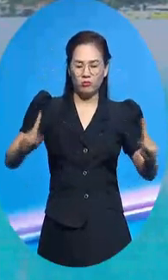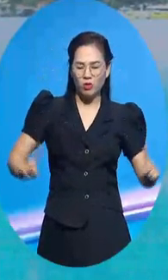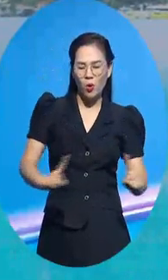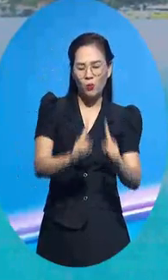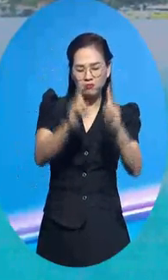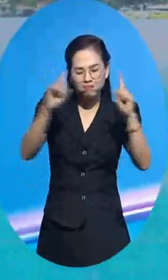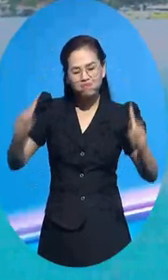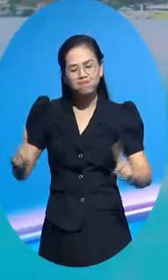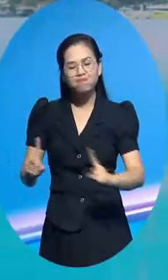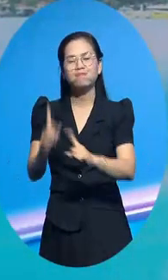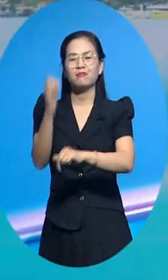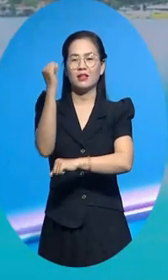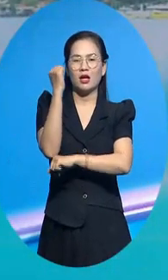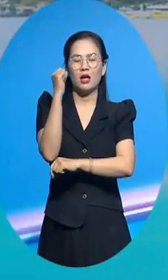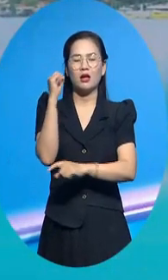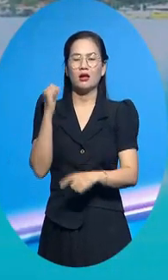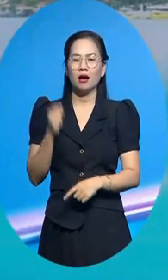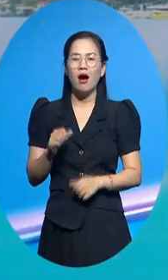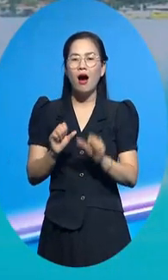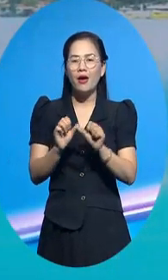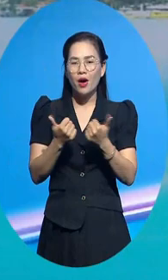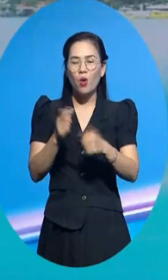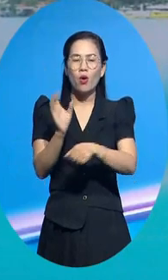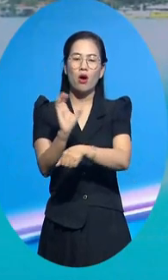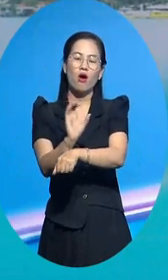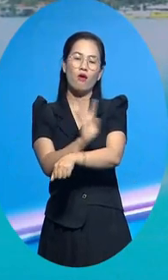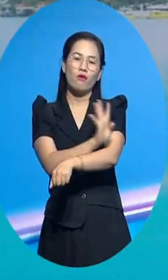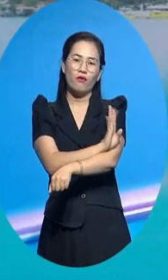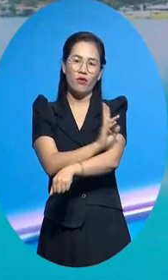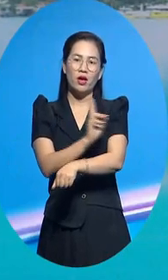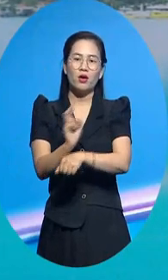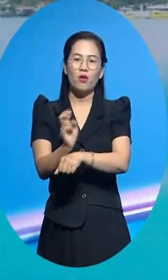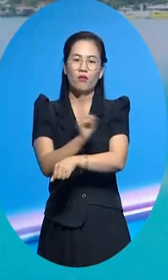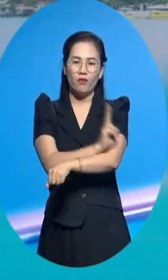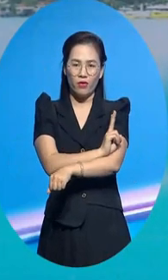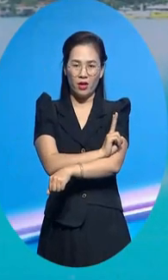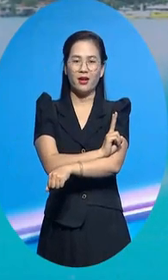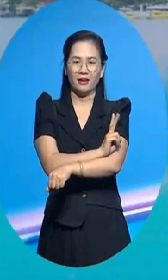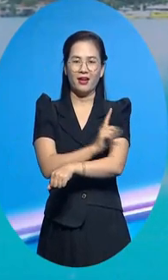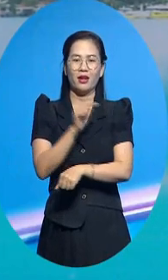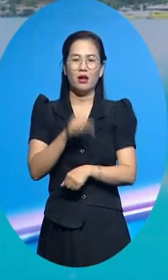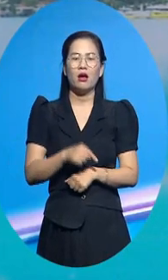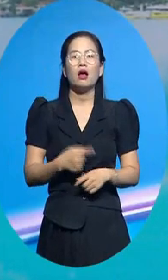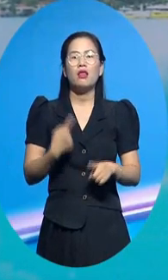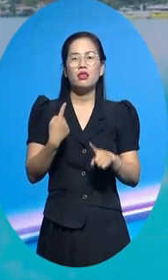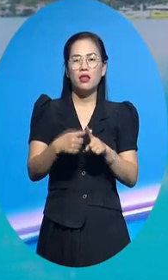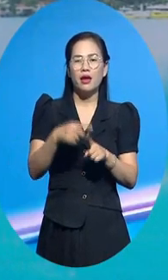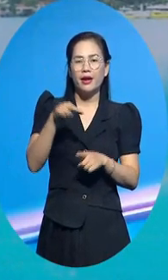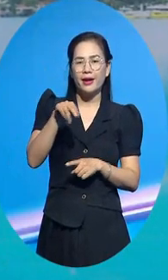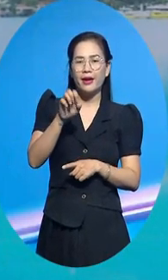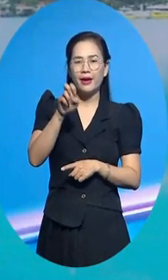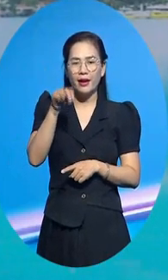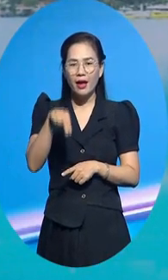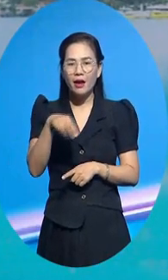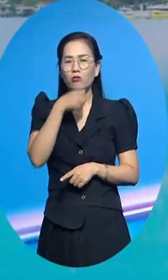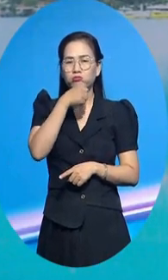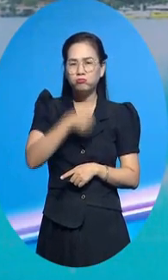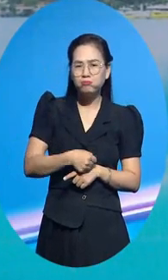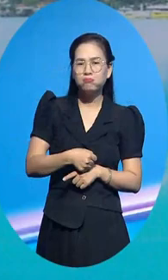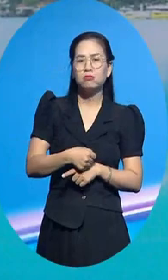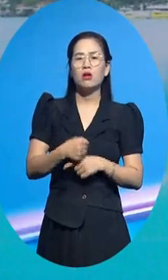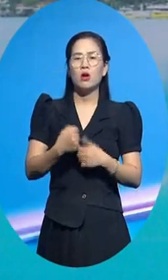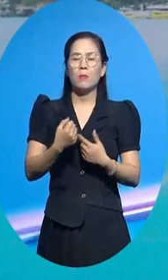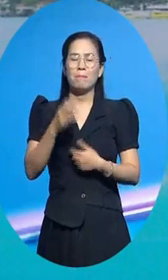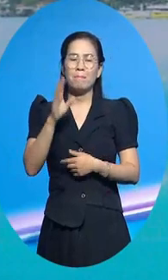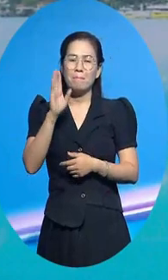đời nhớ ơn Bác Hồ tại khu công viên lịch sử văn hóa dân tộc. Tham dự buổi lễ có các đồng chí Nguyễn Văn Nên, Ủy viên Bộ Chính trị, Bí thư Thành ủy thành